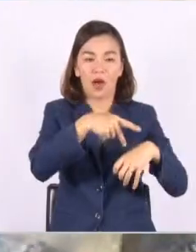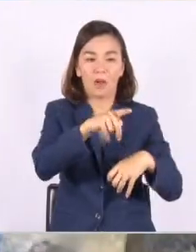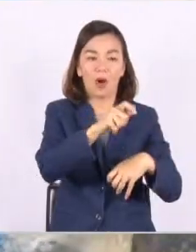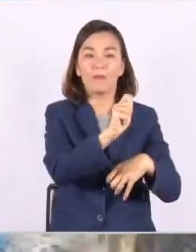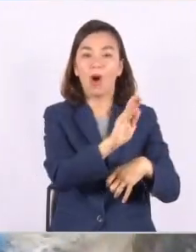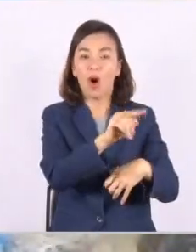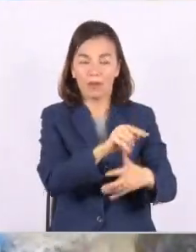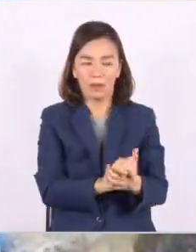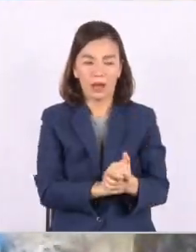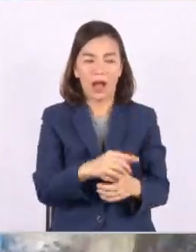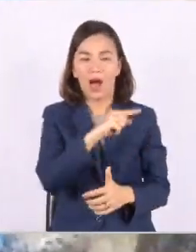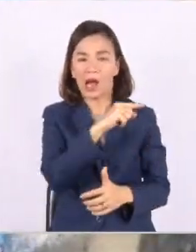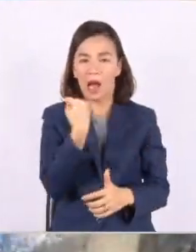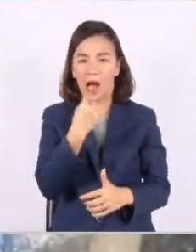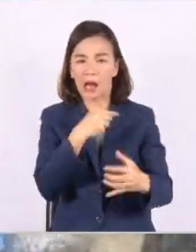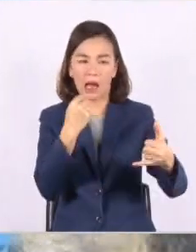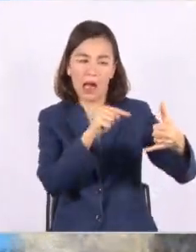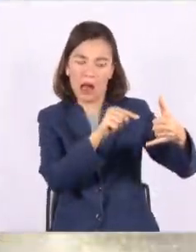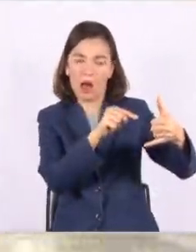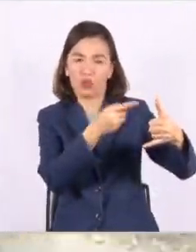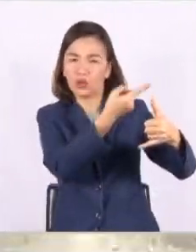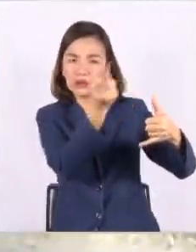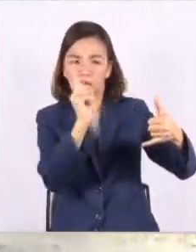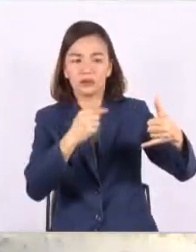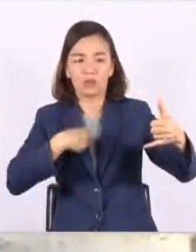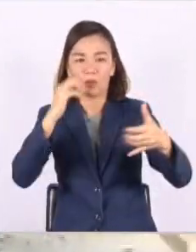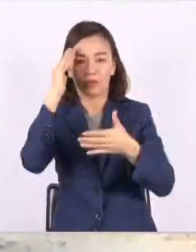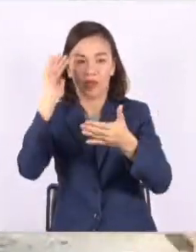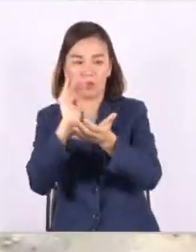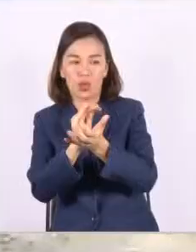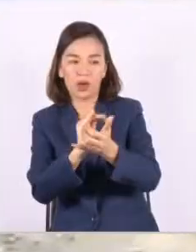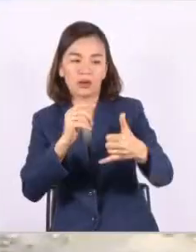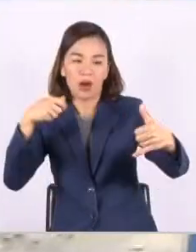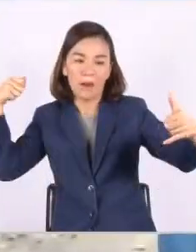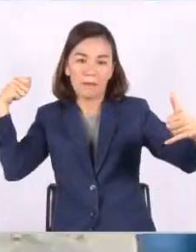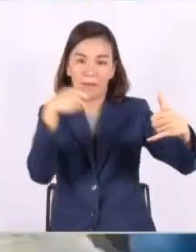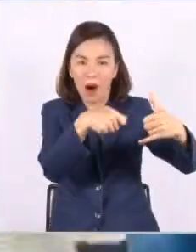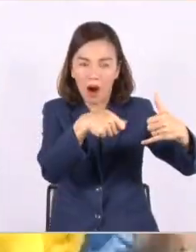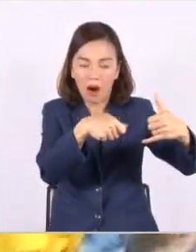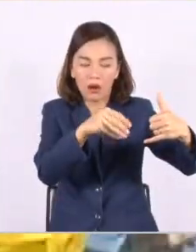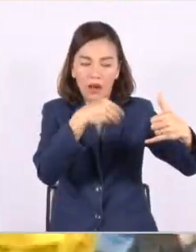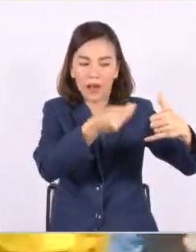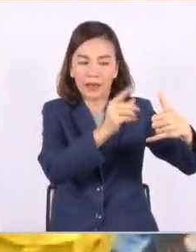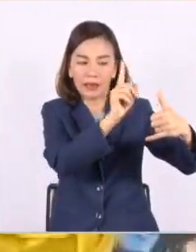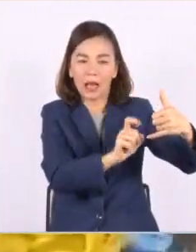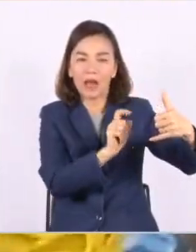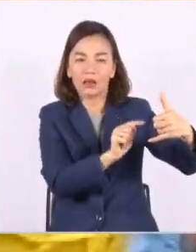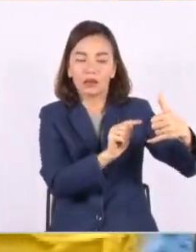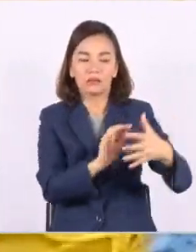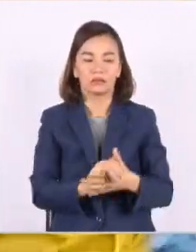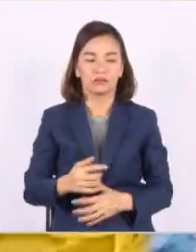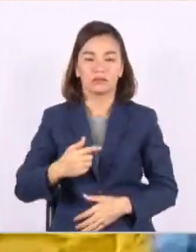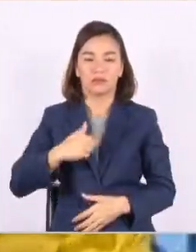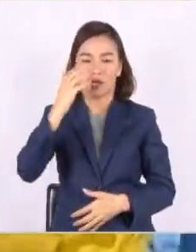าคนมาหลายคนแล้วฆ่าคนมาหลายรายแล้วผมก็เลยเป็นตำรวจก็ต้องวิสามันคนที่เป็นปอบว่าอย่างนั้นนี่อ้างว่าเป็นตำรวจ